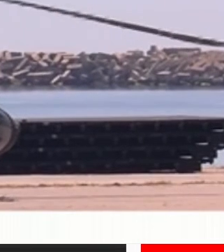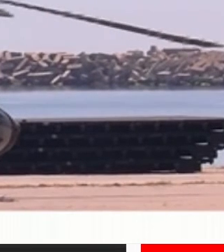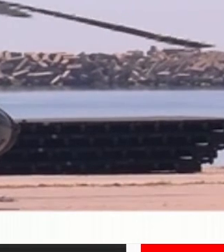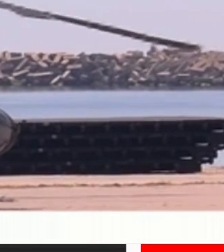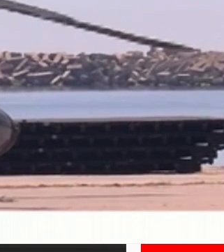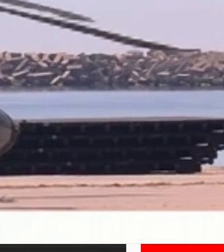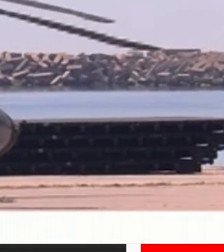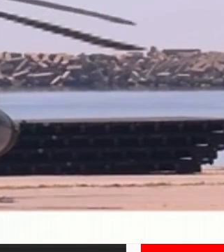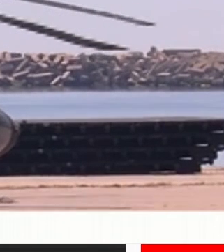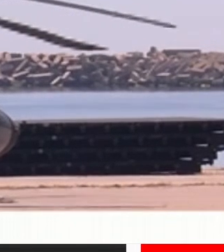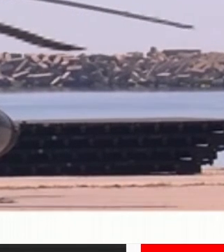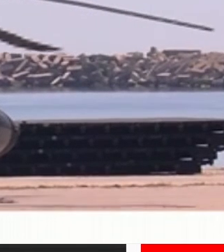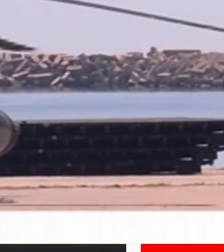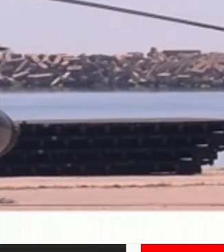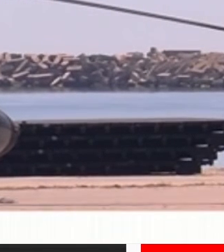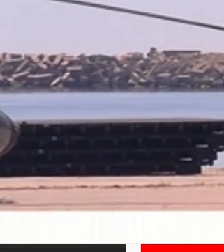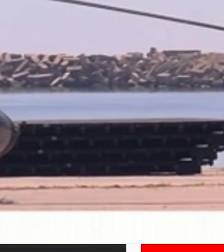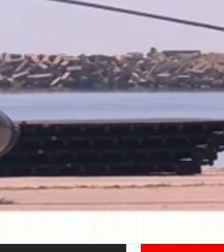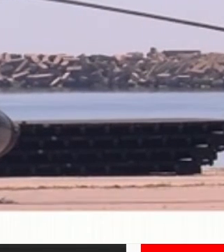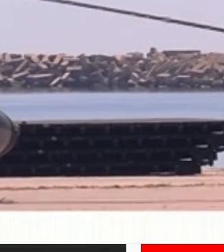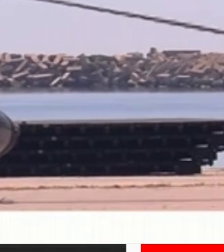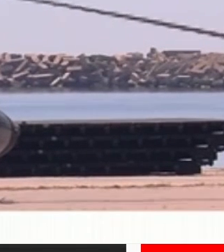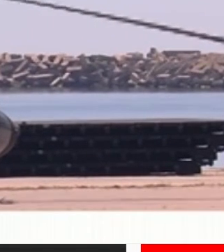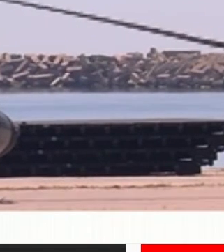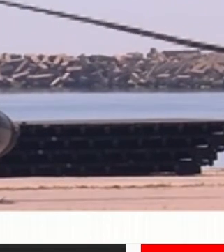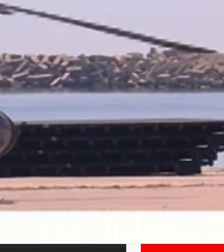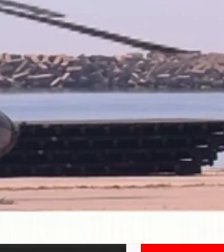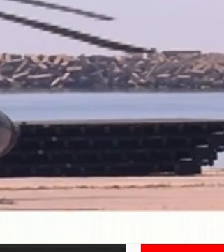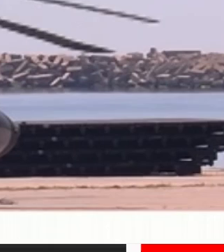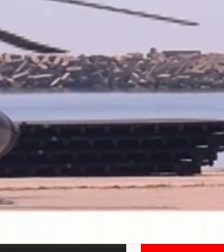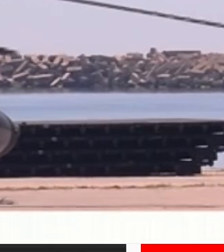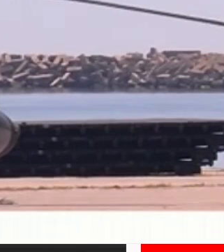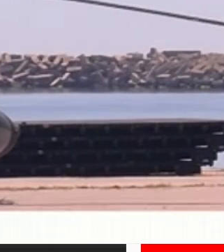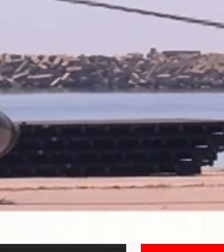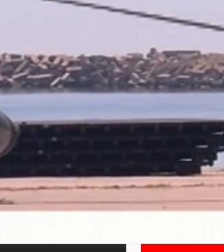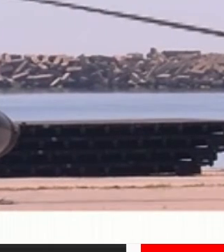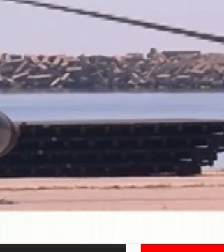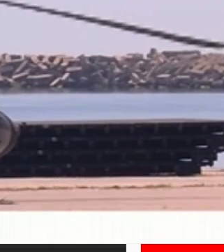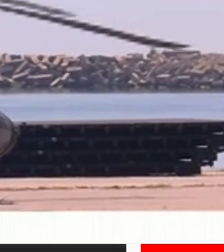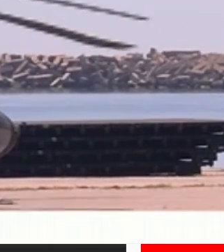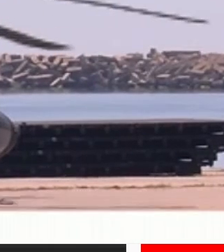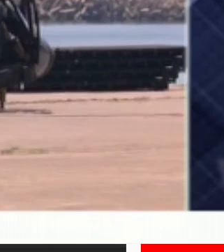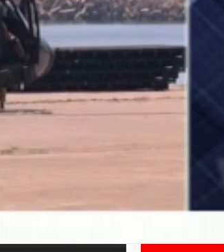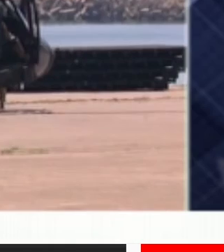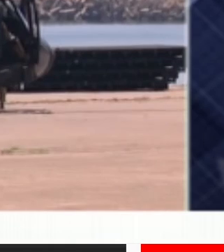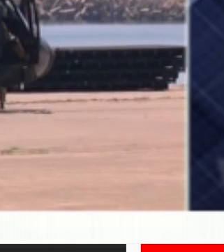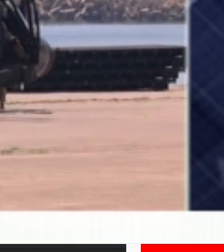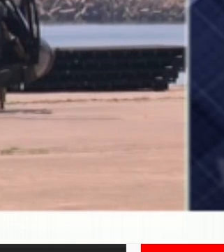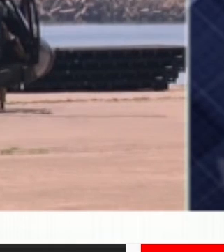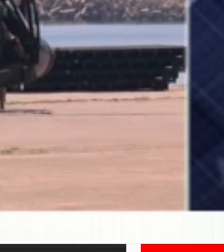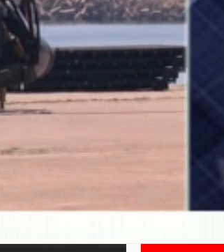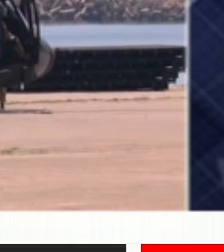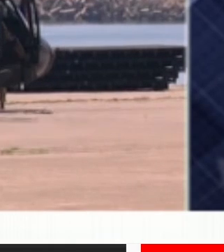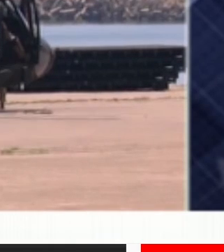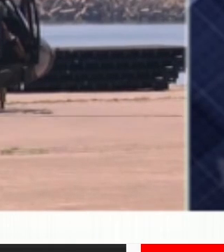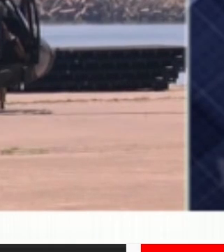οποία συνορεύει με τα στενά, την έξοδο στο Αιγαίο, είναι η Ουκρανία, η Ρωσία από πάνω, είναι η Μαύρη Θάλασσα.